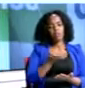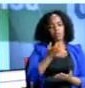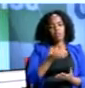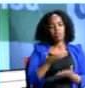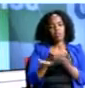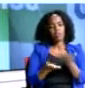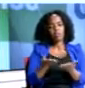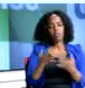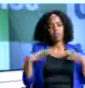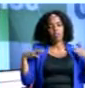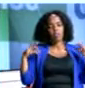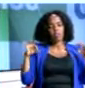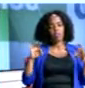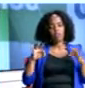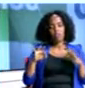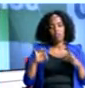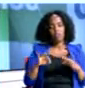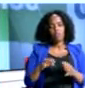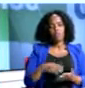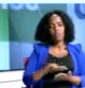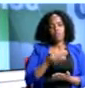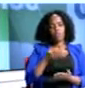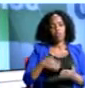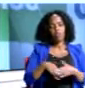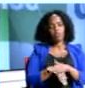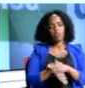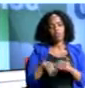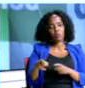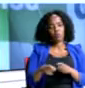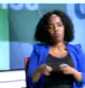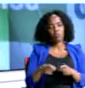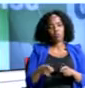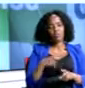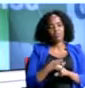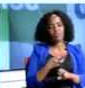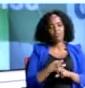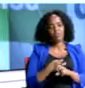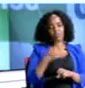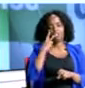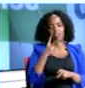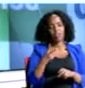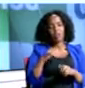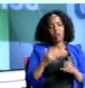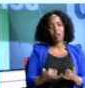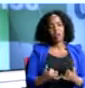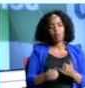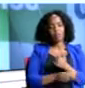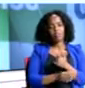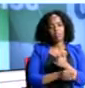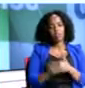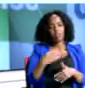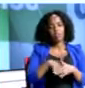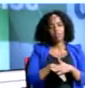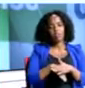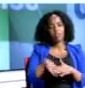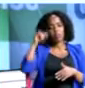tajajilo fayasani cimat e tiba kan edda geli boleh tu cung germa ulfat akat se arga jer akabiye kenyatis edda geli